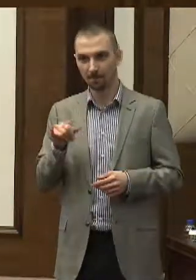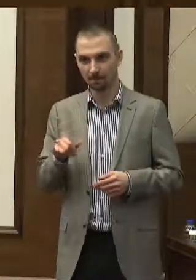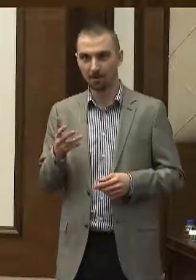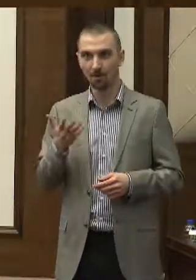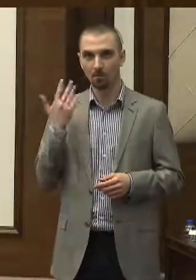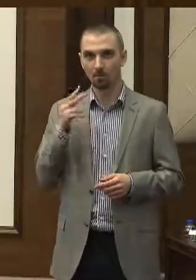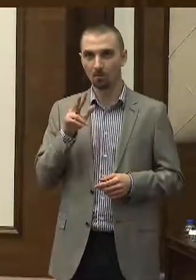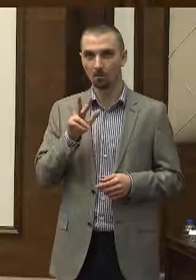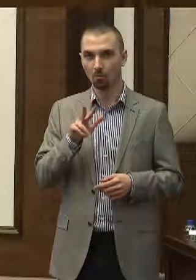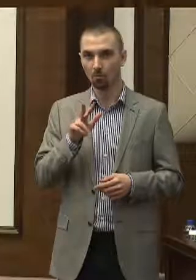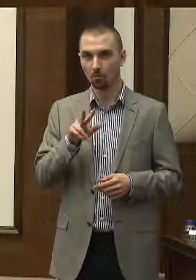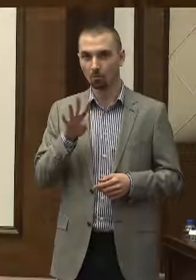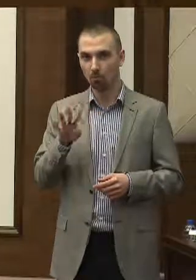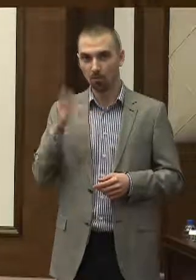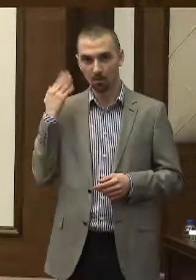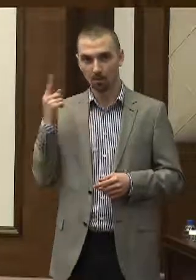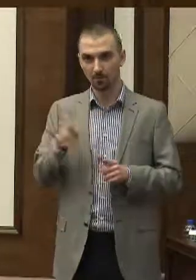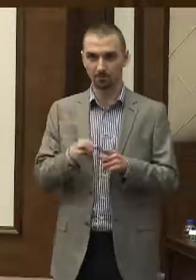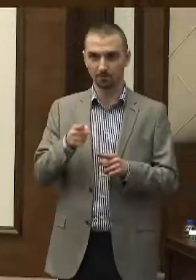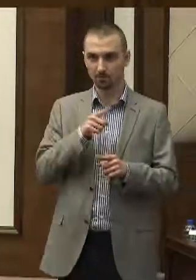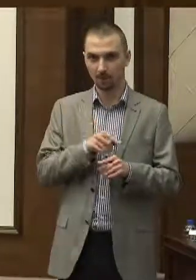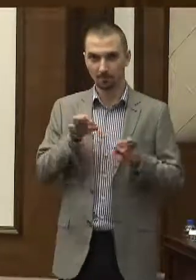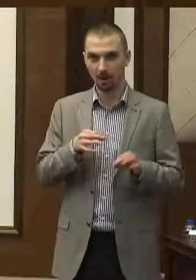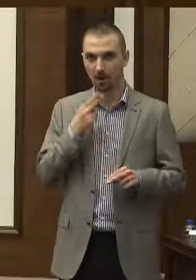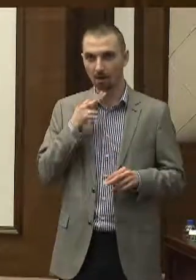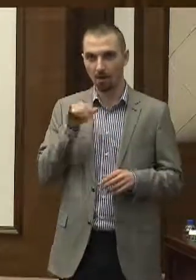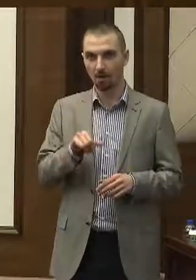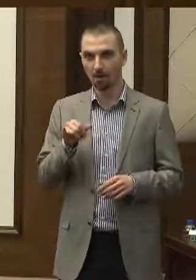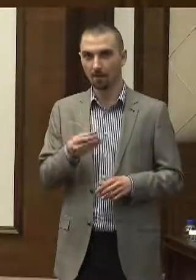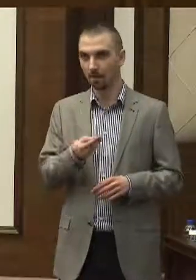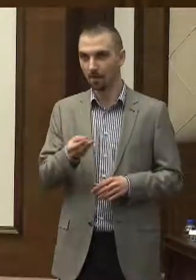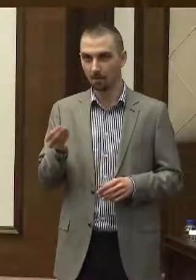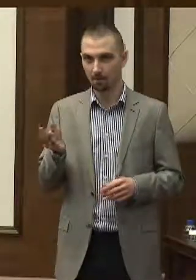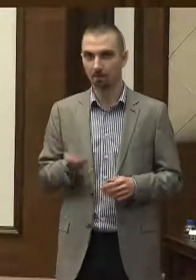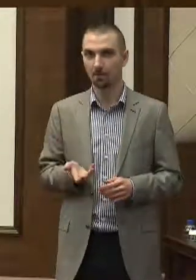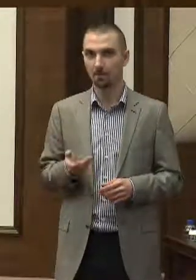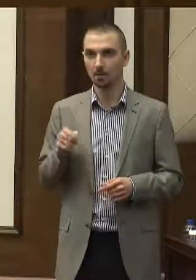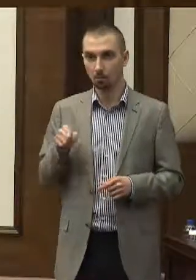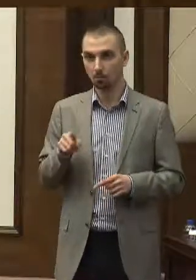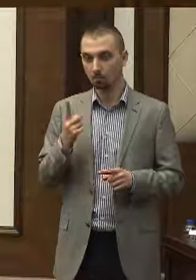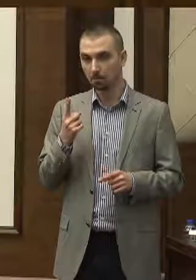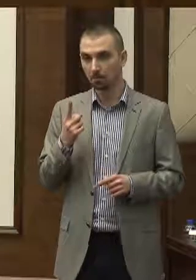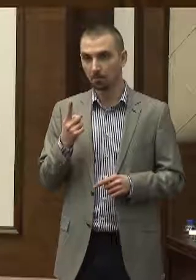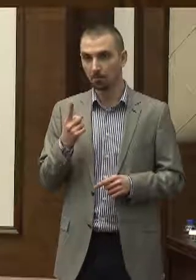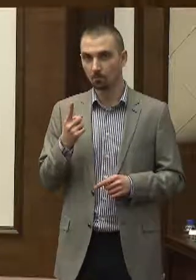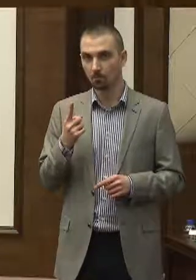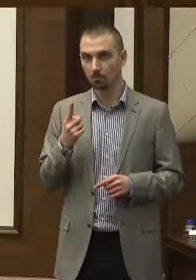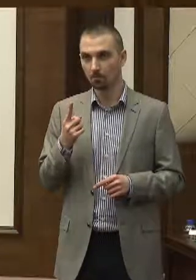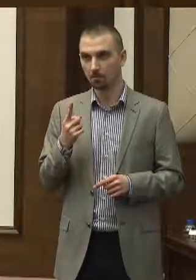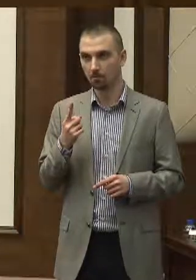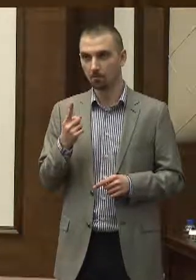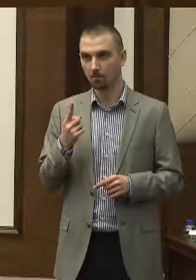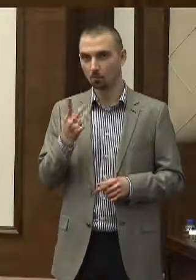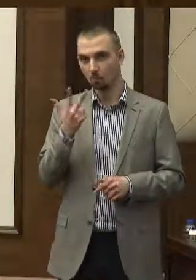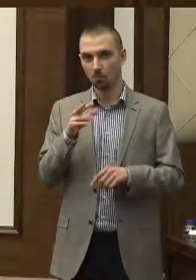30-34 tarihlerinde verildiği için temas ettim. Şimdi Emine Hanım da diyor ki ben bunu bir şeyle ortaya koyayım diyor. Bir